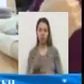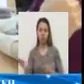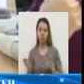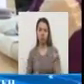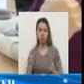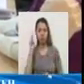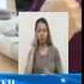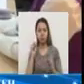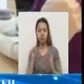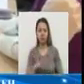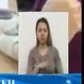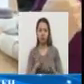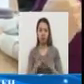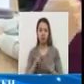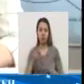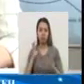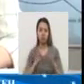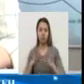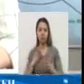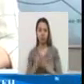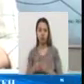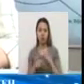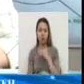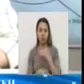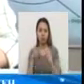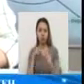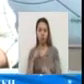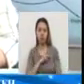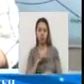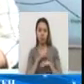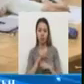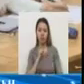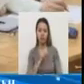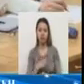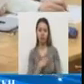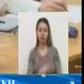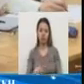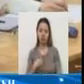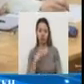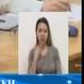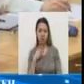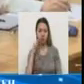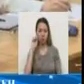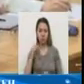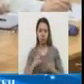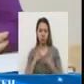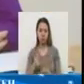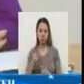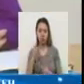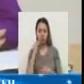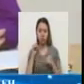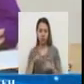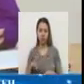білім саласының мамандары оқушылар мен студенттердің арасында жемқорлыққа қарсы күрес жүргізу жұмыстарының маңыздылығына тоқталып, білім беру мекемелерінде